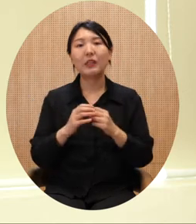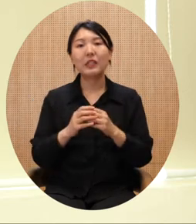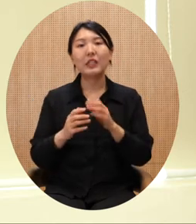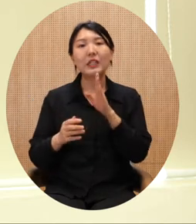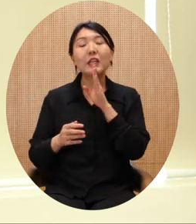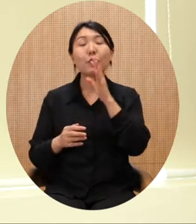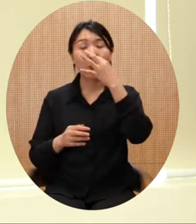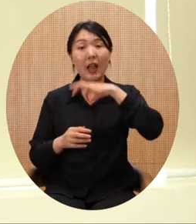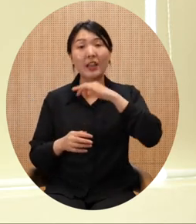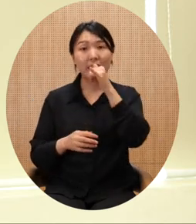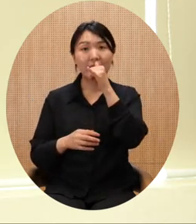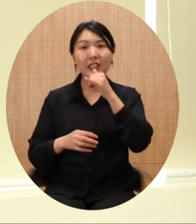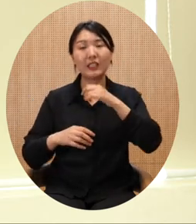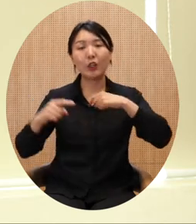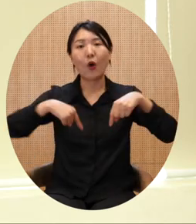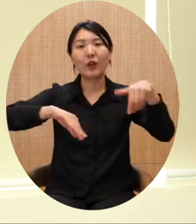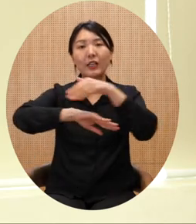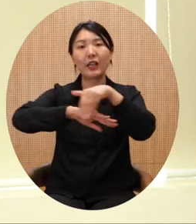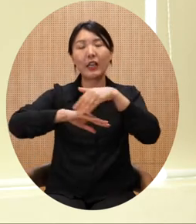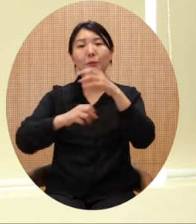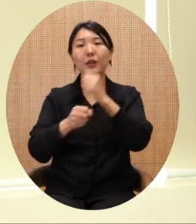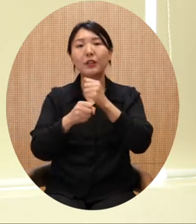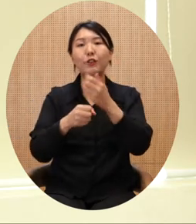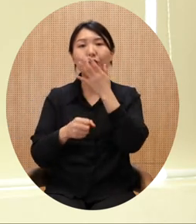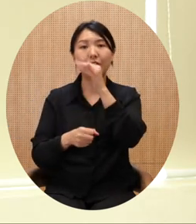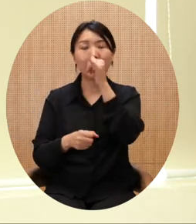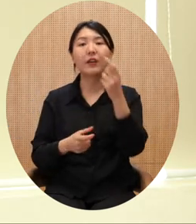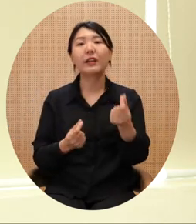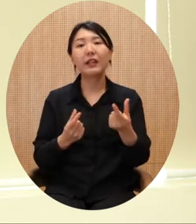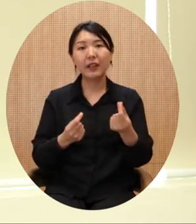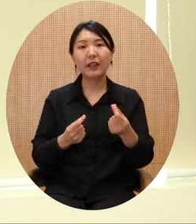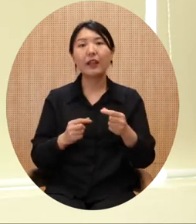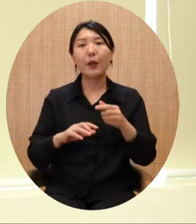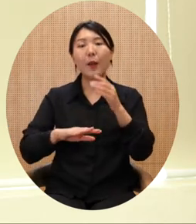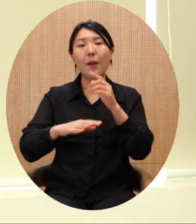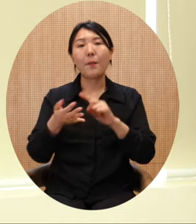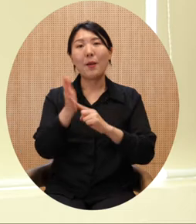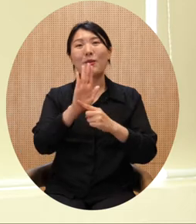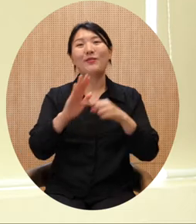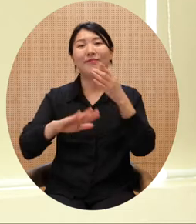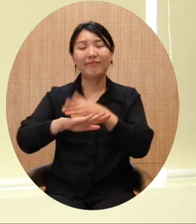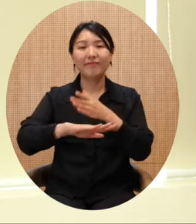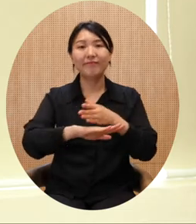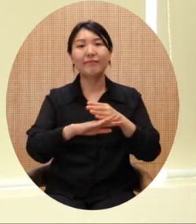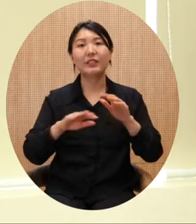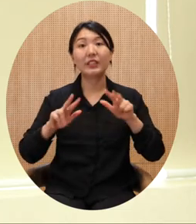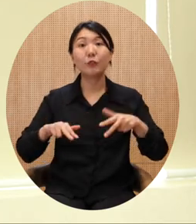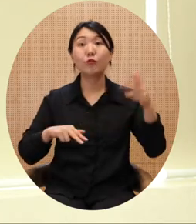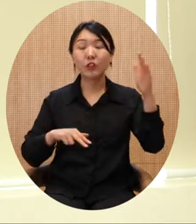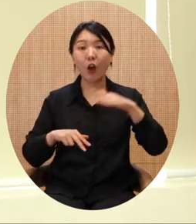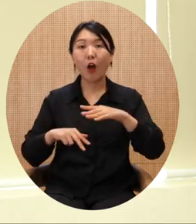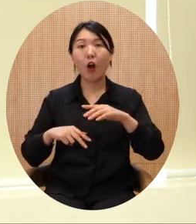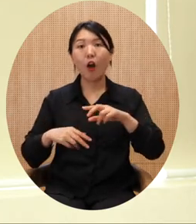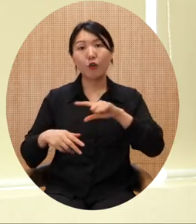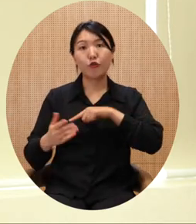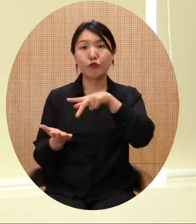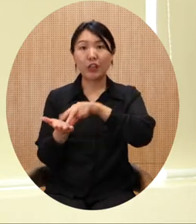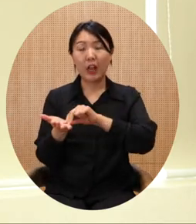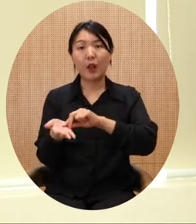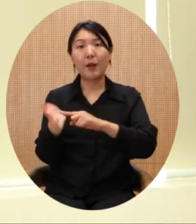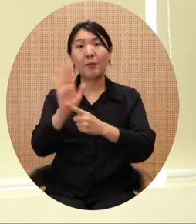아동 주거 정책들이 나올 수 있었던 것 같습니다. 예, 발표 감사합니다. 그럼 지금부터 주제 발표를